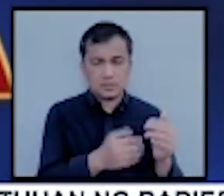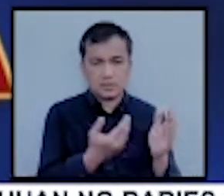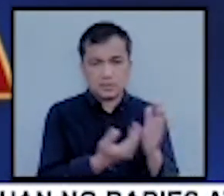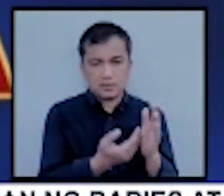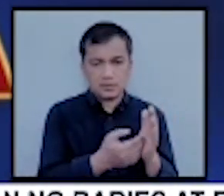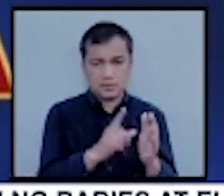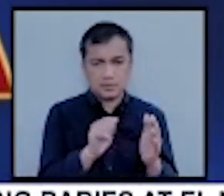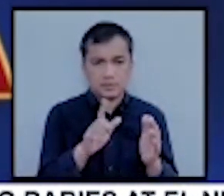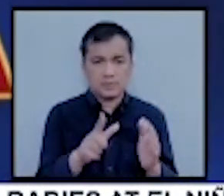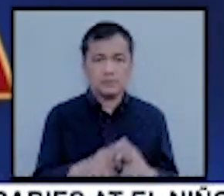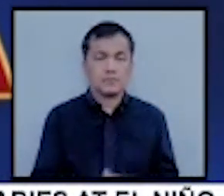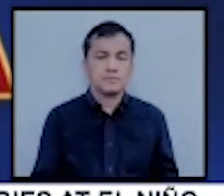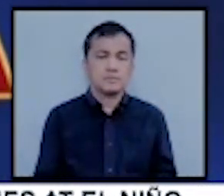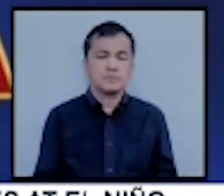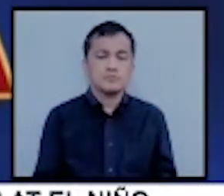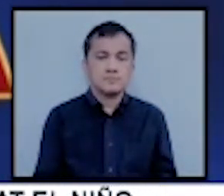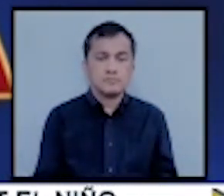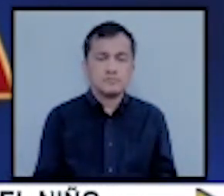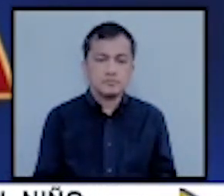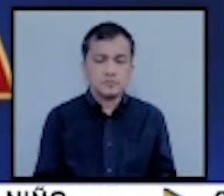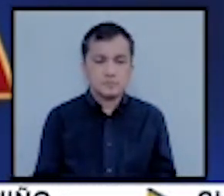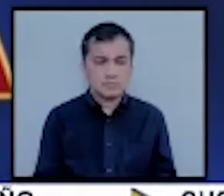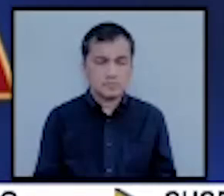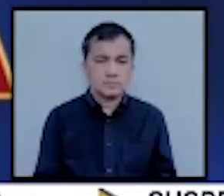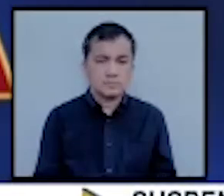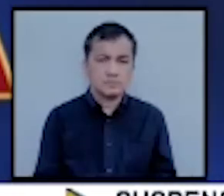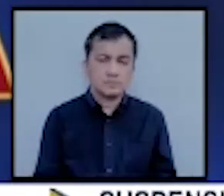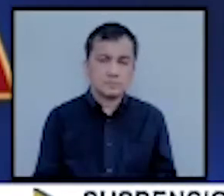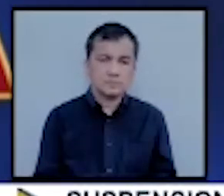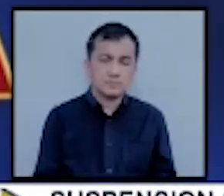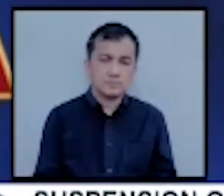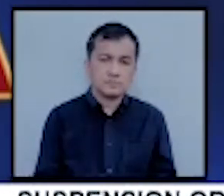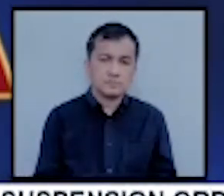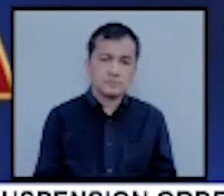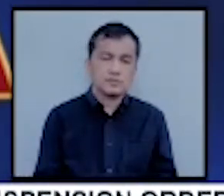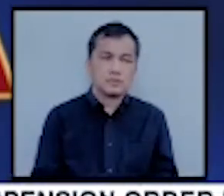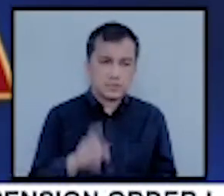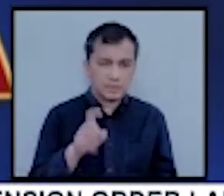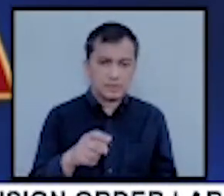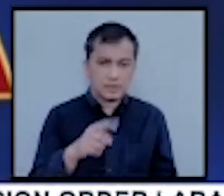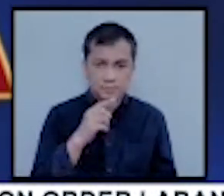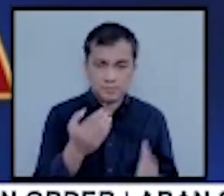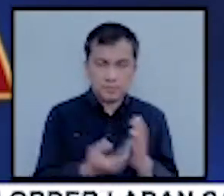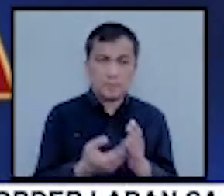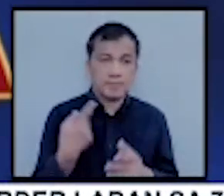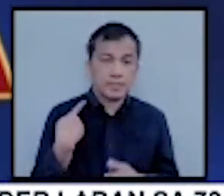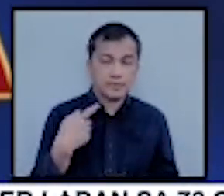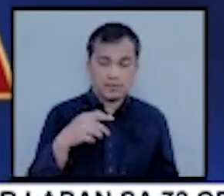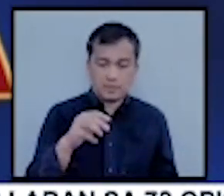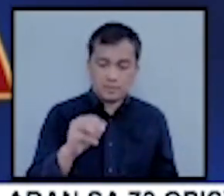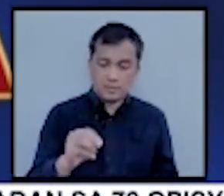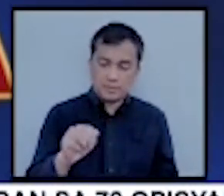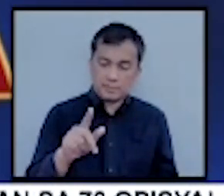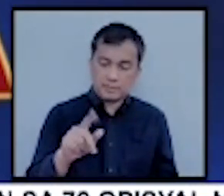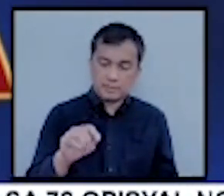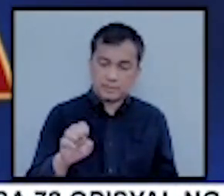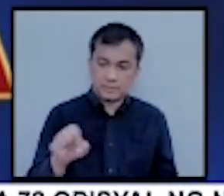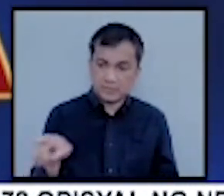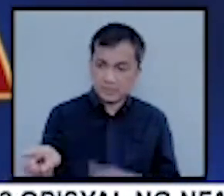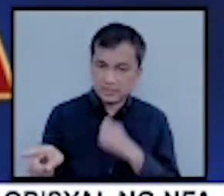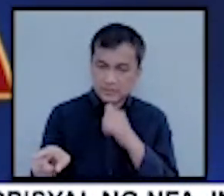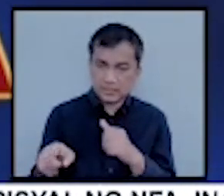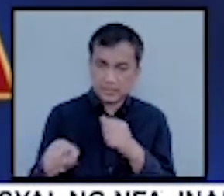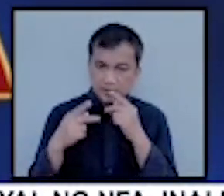na-libel. Dapat ay prove mo muna na merong malis. Kasi pag hindi ka public official,